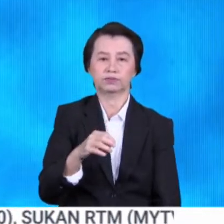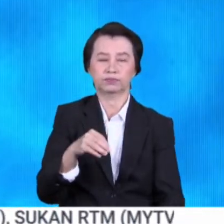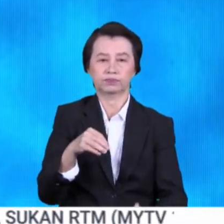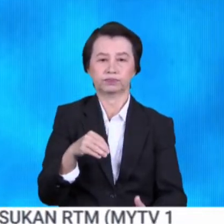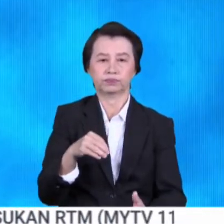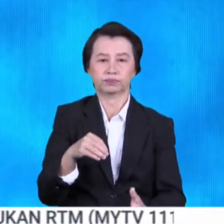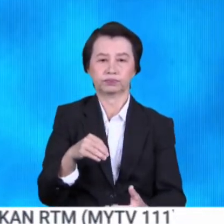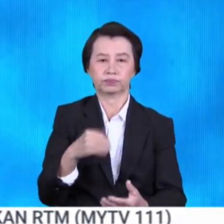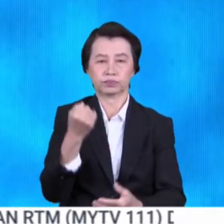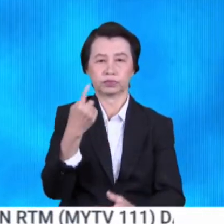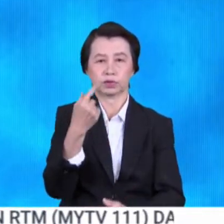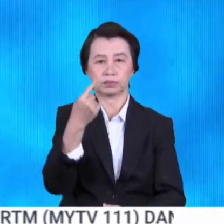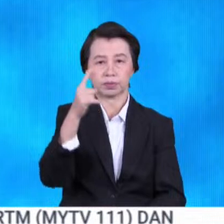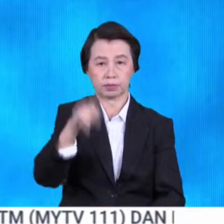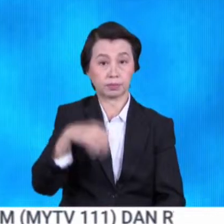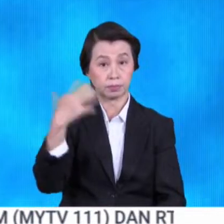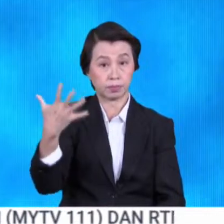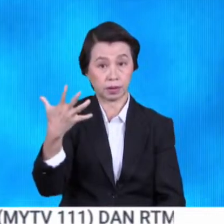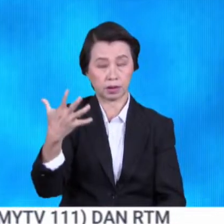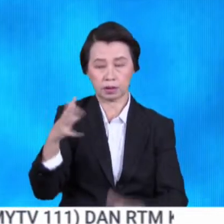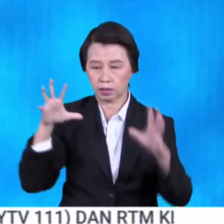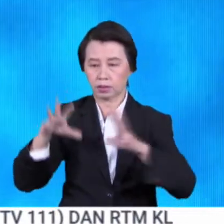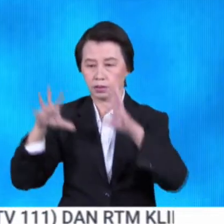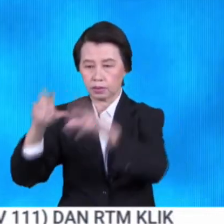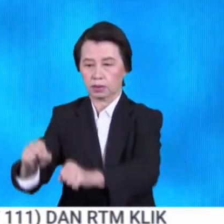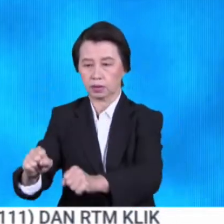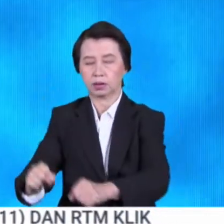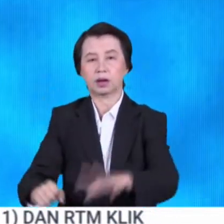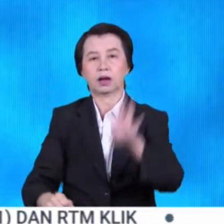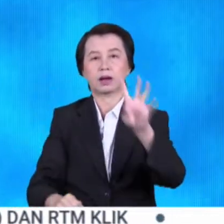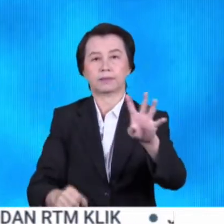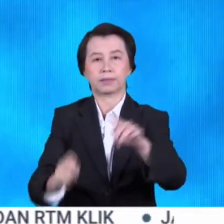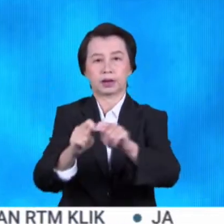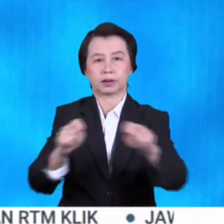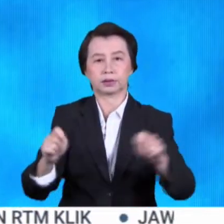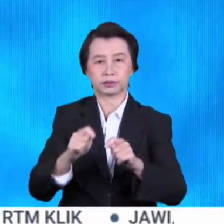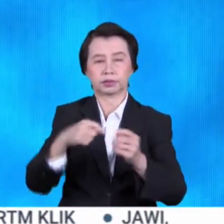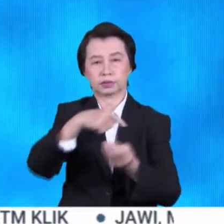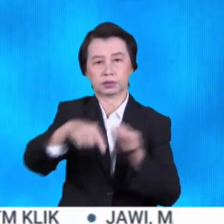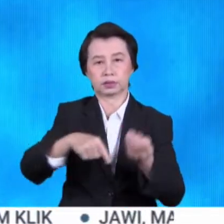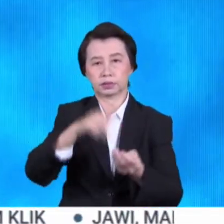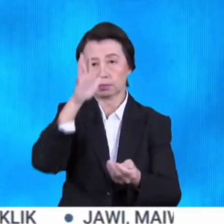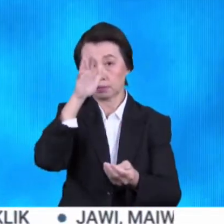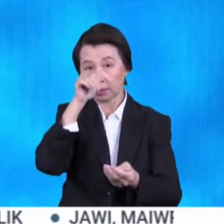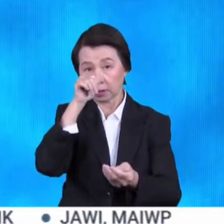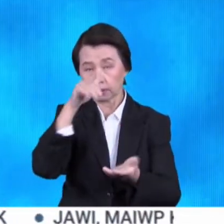dibuat 11 Mei lalu dalam serbuan di 4 premis sekitar Melaka Tengah.